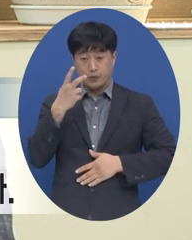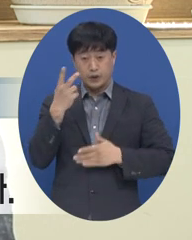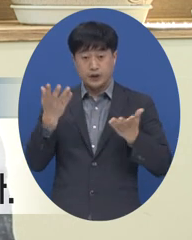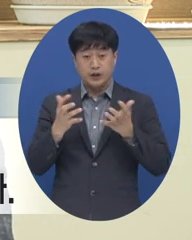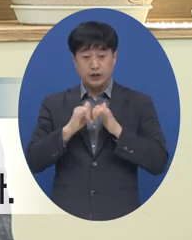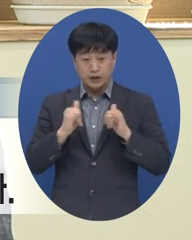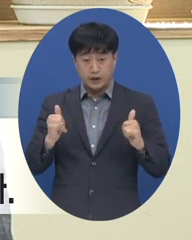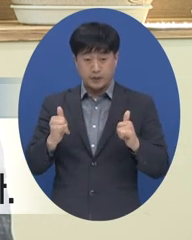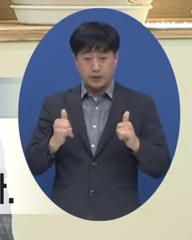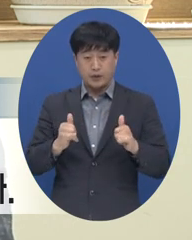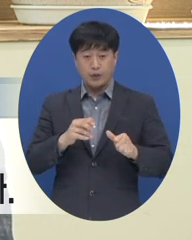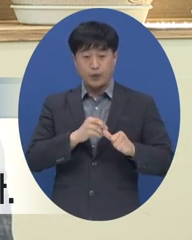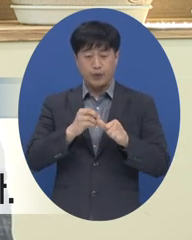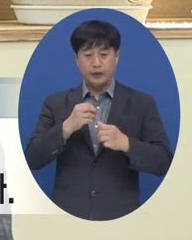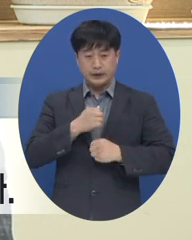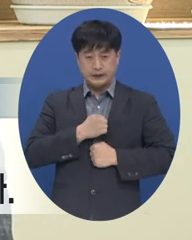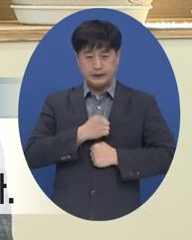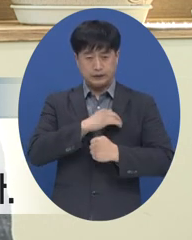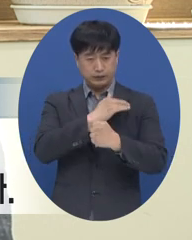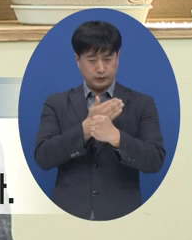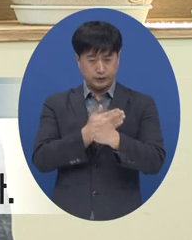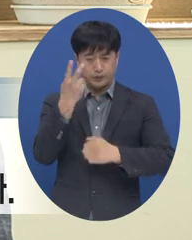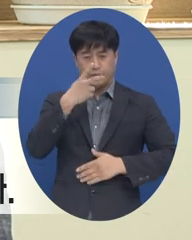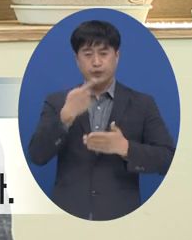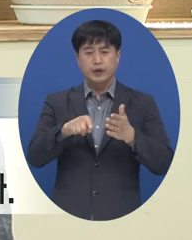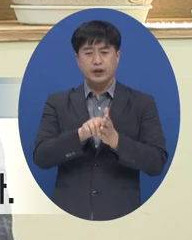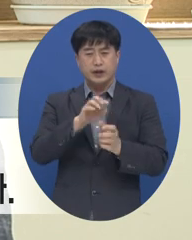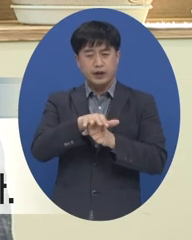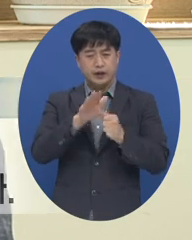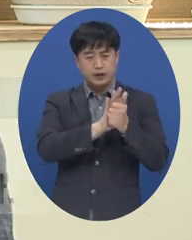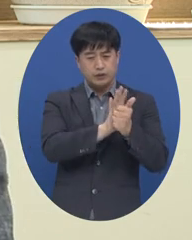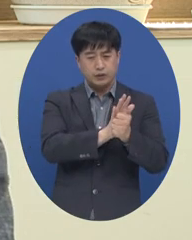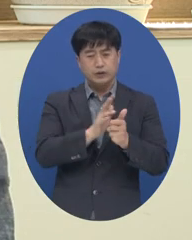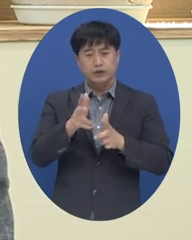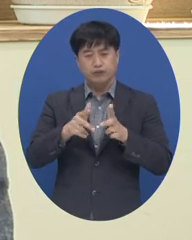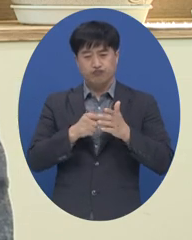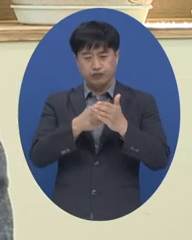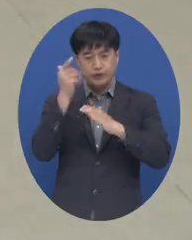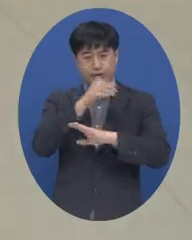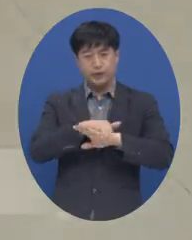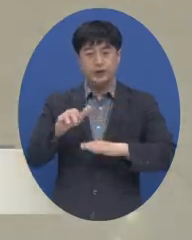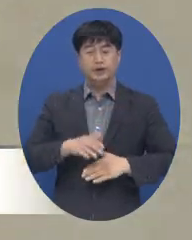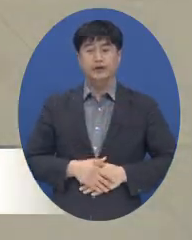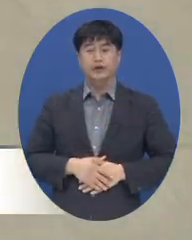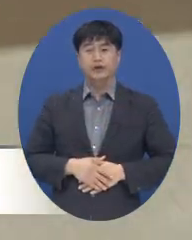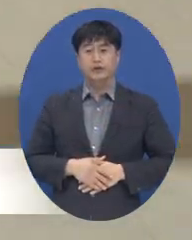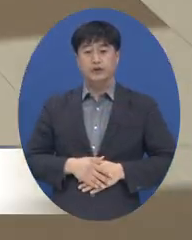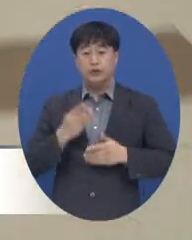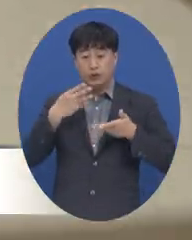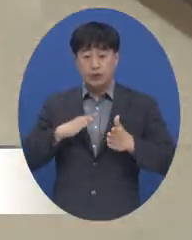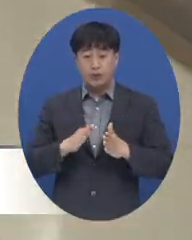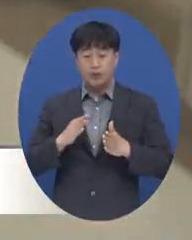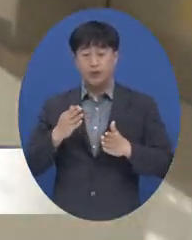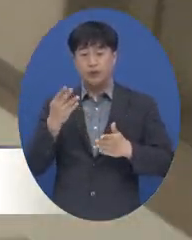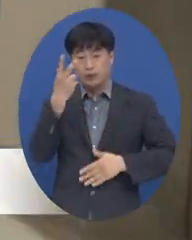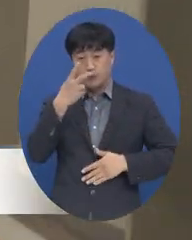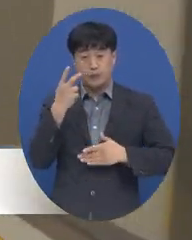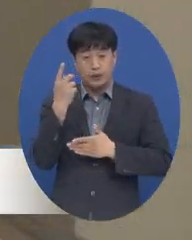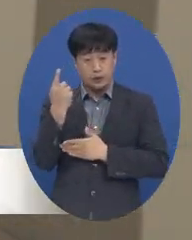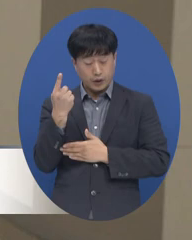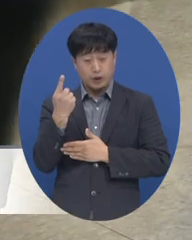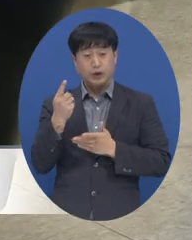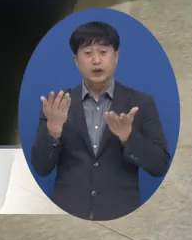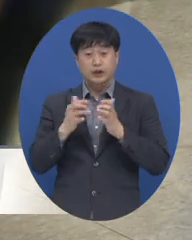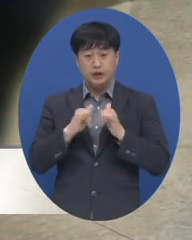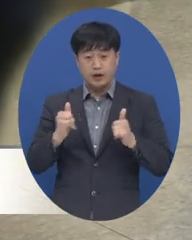권익보호를 위한 다양한 지원사업을 마련하여 추진할 계획입니다 경기도는 경비 노동자 나 배달